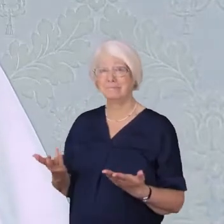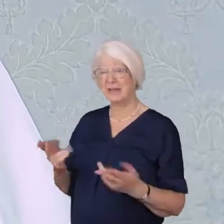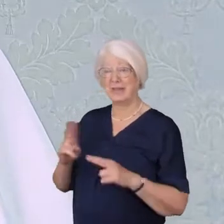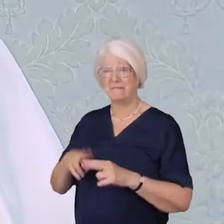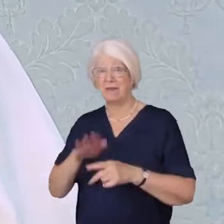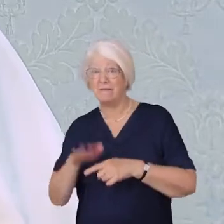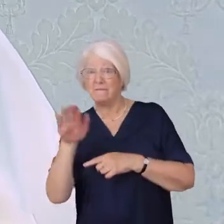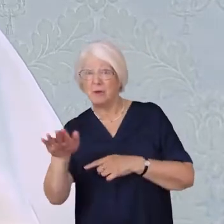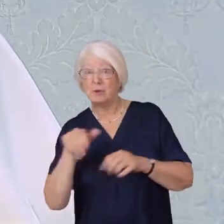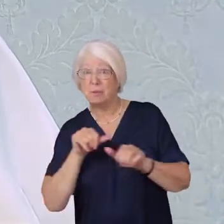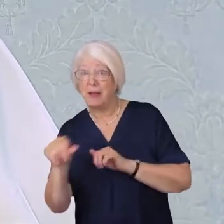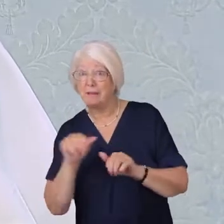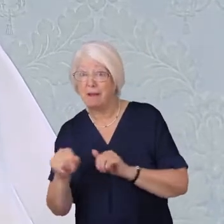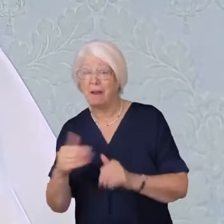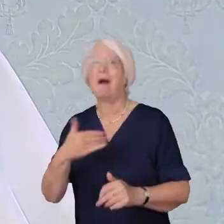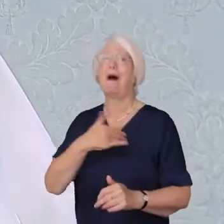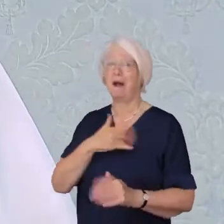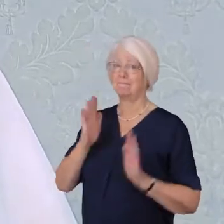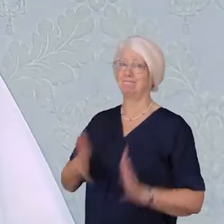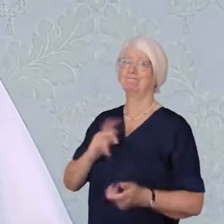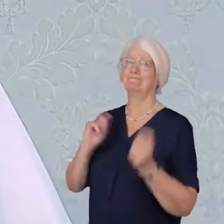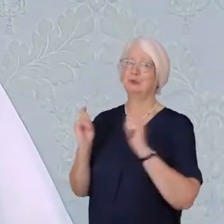nostro cuore che deve diventare migliore.